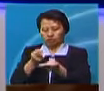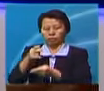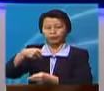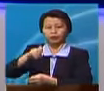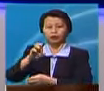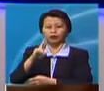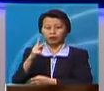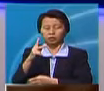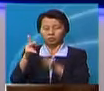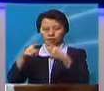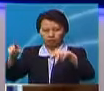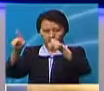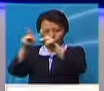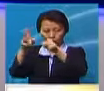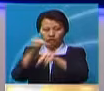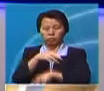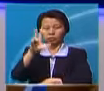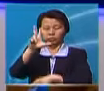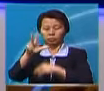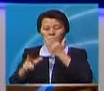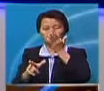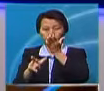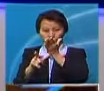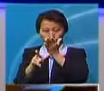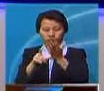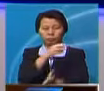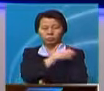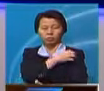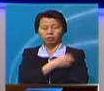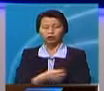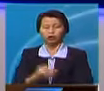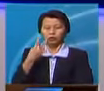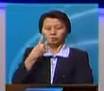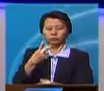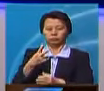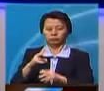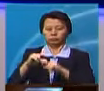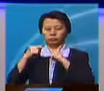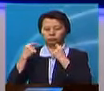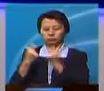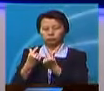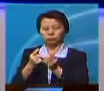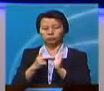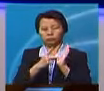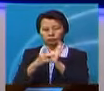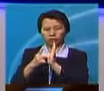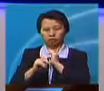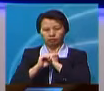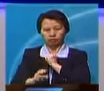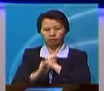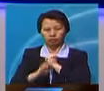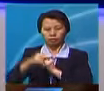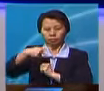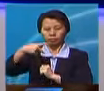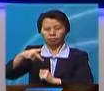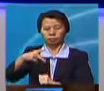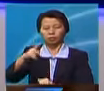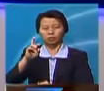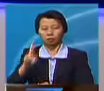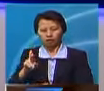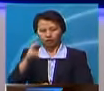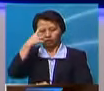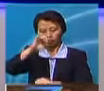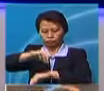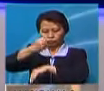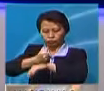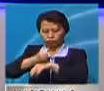Kuala Kangsar serta 3 penolong pegawai pengurus. Dua pasukan penguatkuasa kempen pilihan raya PPKPR turut ditubuhkan